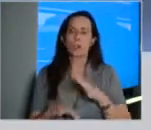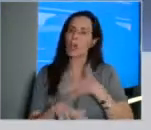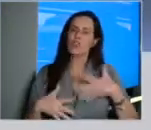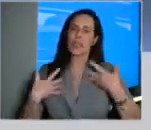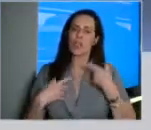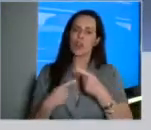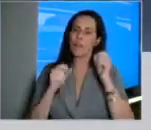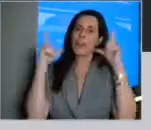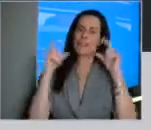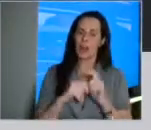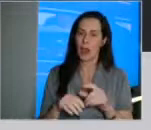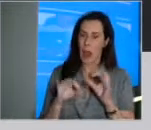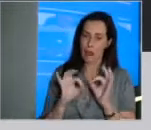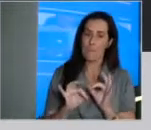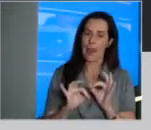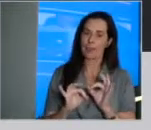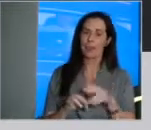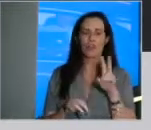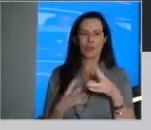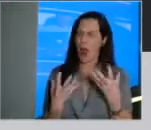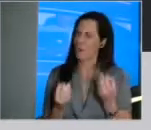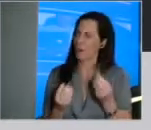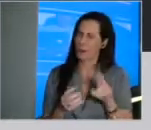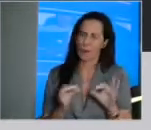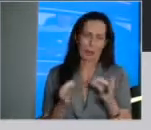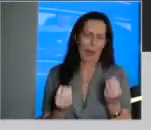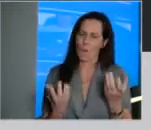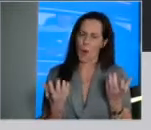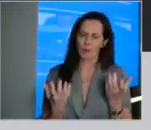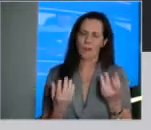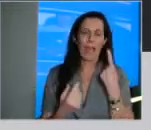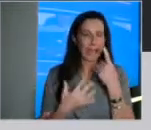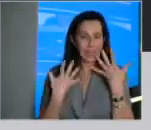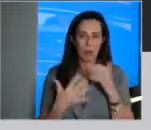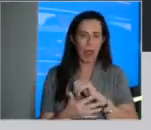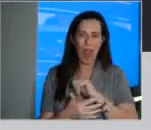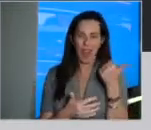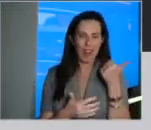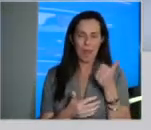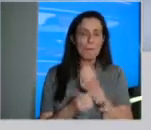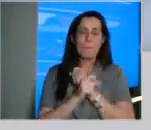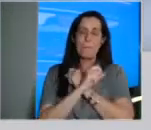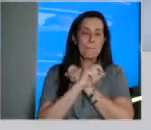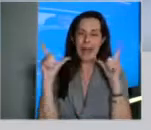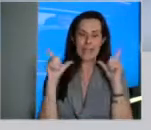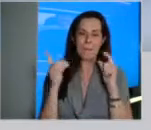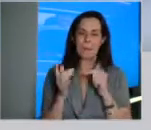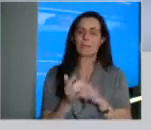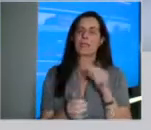והפתיע? האמת שיש המון, באמת. ואחד הסיפורים הכי מדהימים שפגשנו